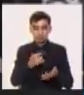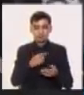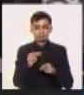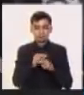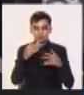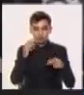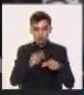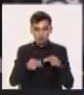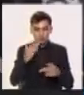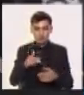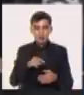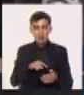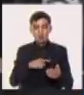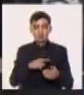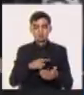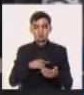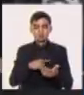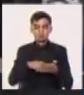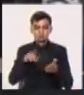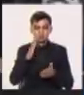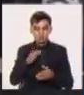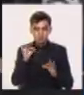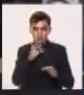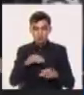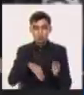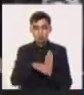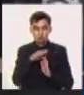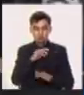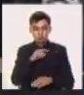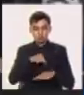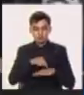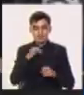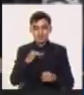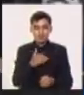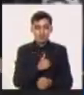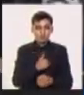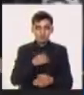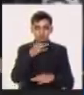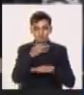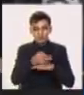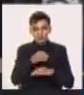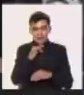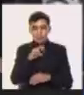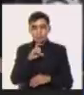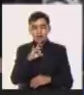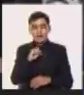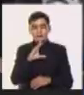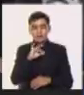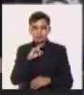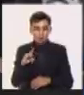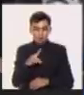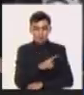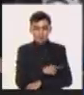лечения и с улучшением выписывается. Хочется отметить, что провизорный стационар, он в целом